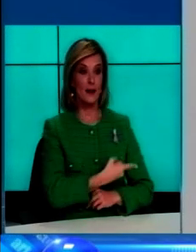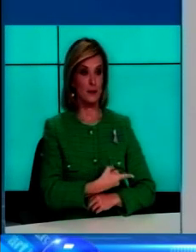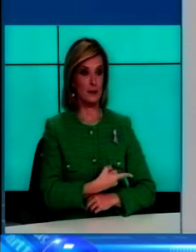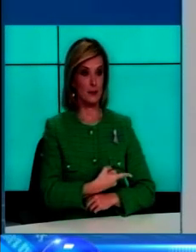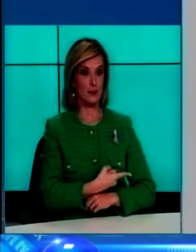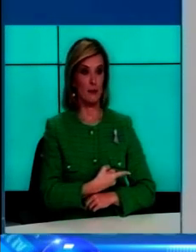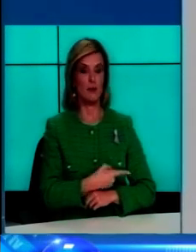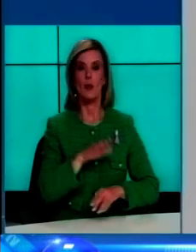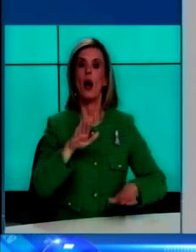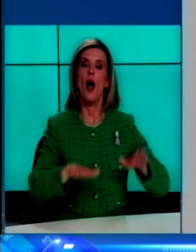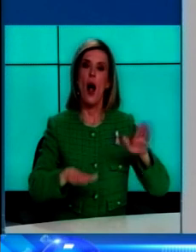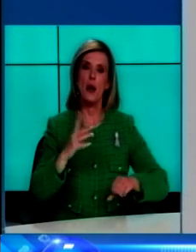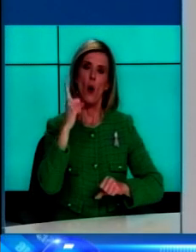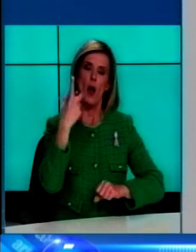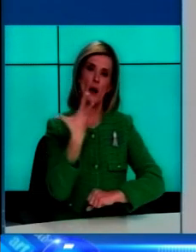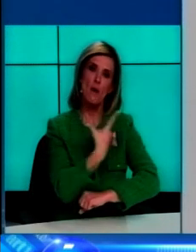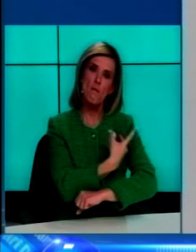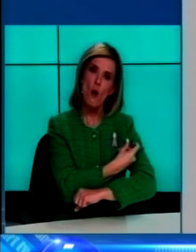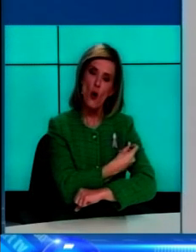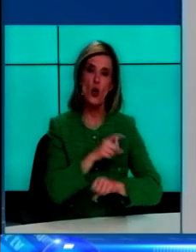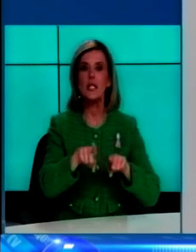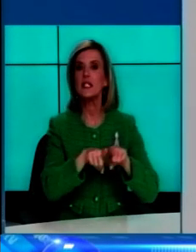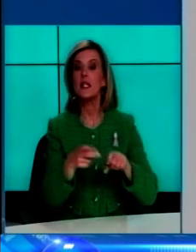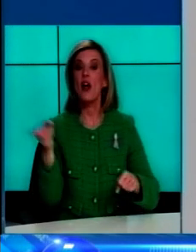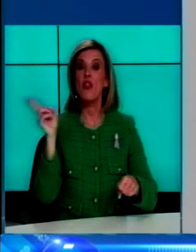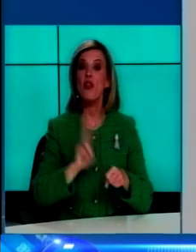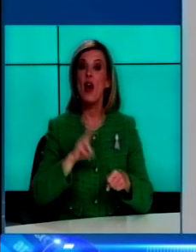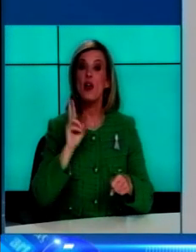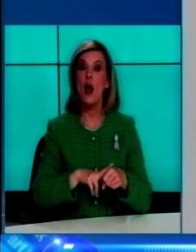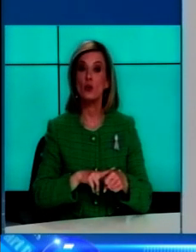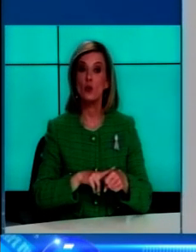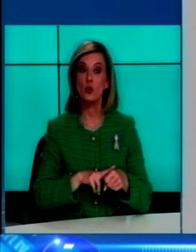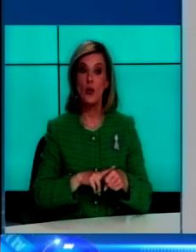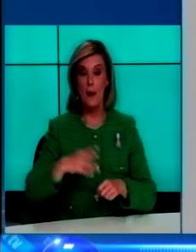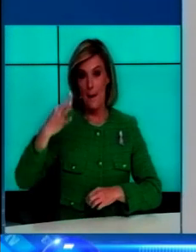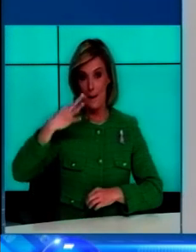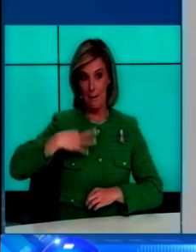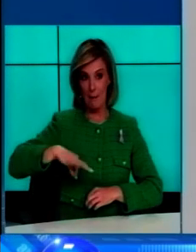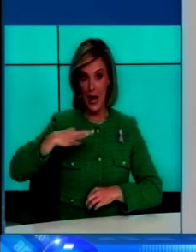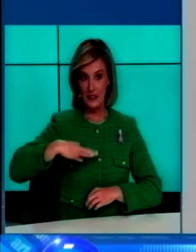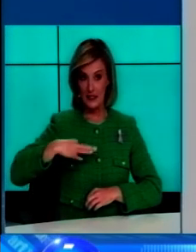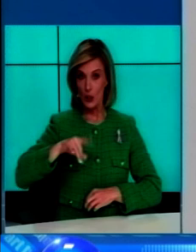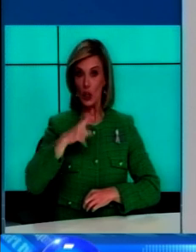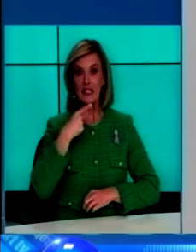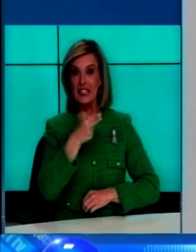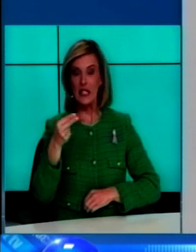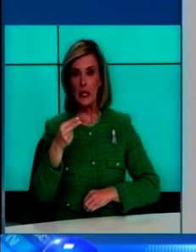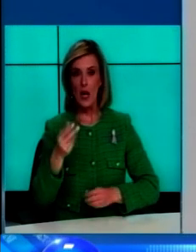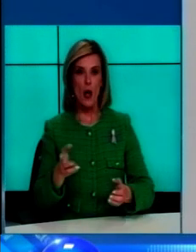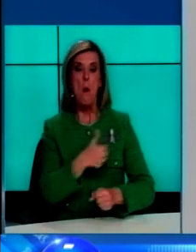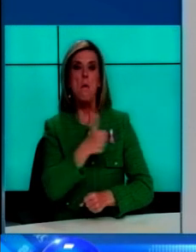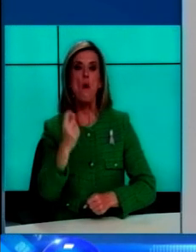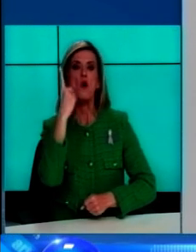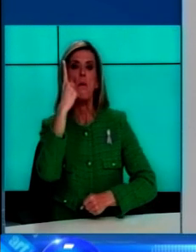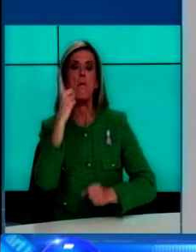σε σχέση με τους θανάτους. Είναι μια διαφάνεια που βλέπετε με το πράσινο τους ατελώς εμβολιασμένους, με μία δόση